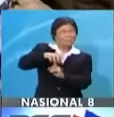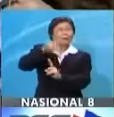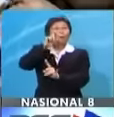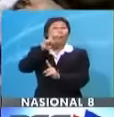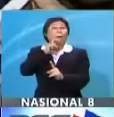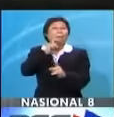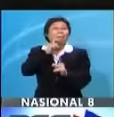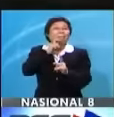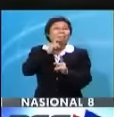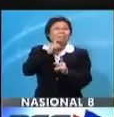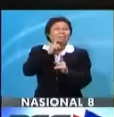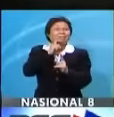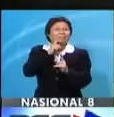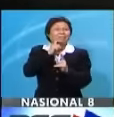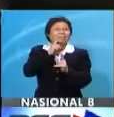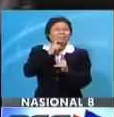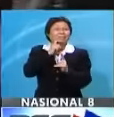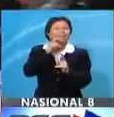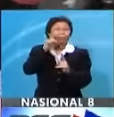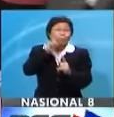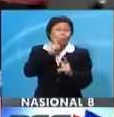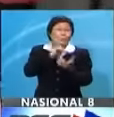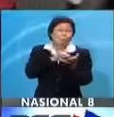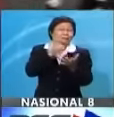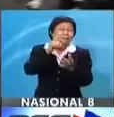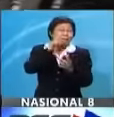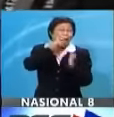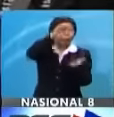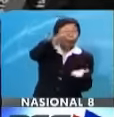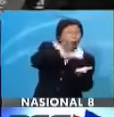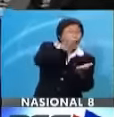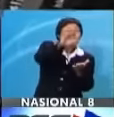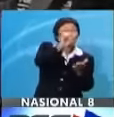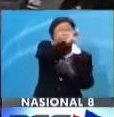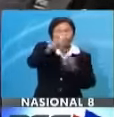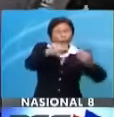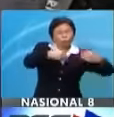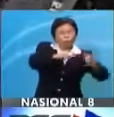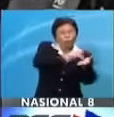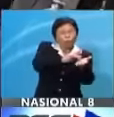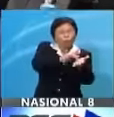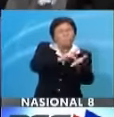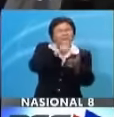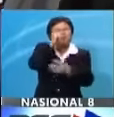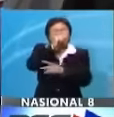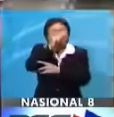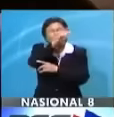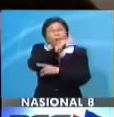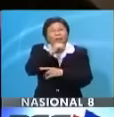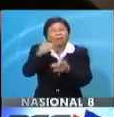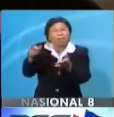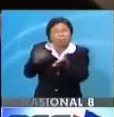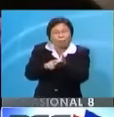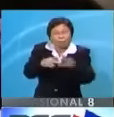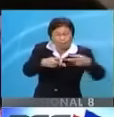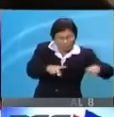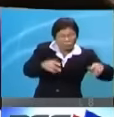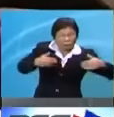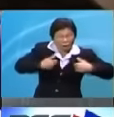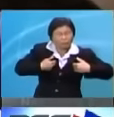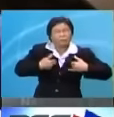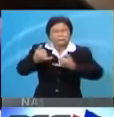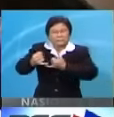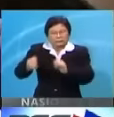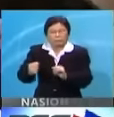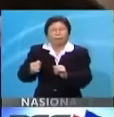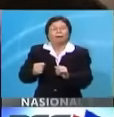ubat perasan seks. Walaupun berjaya mengurangkan hampir 50% penjualan ubatan tiruan dan tidak berdaftar di pasaran, jabatan